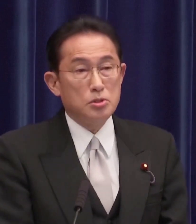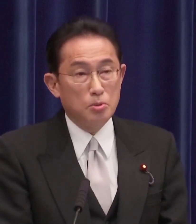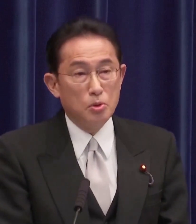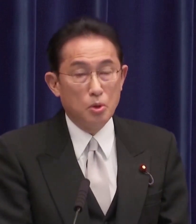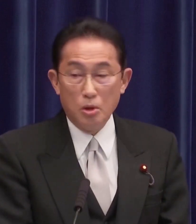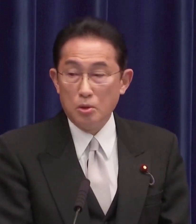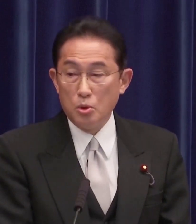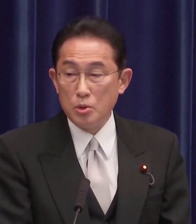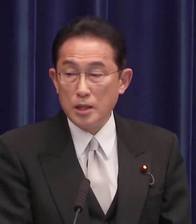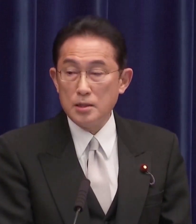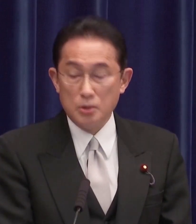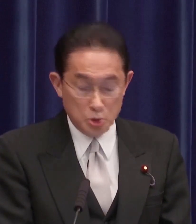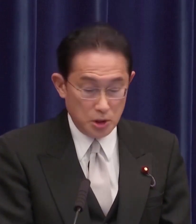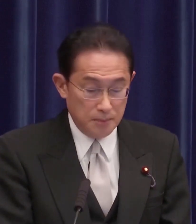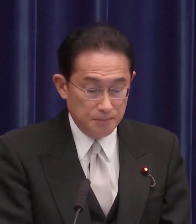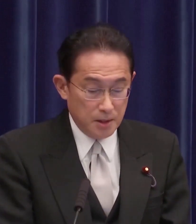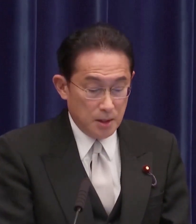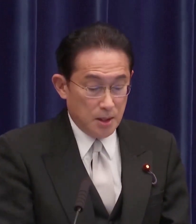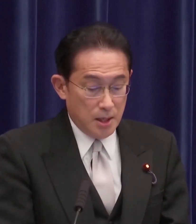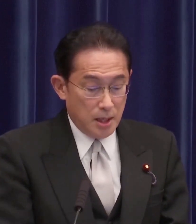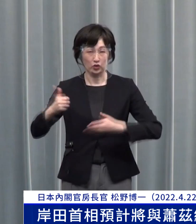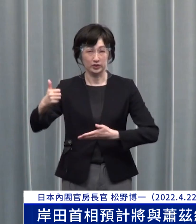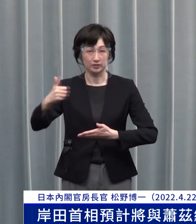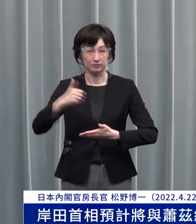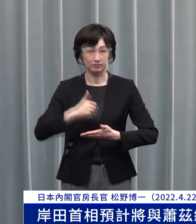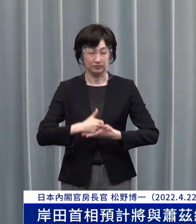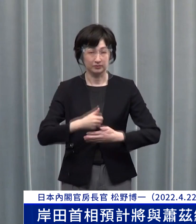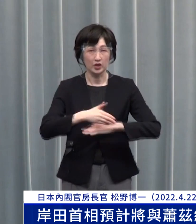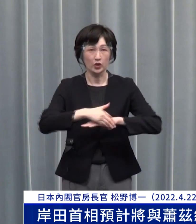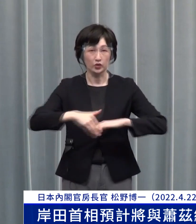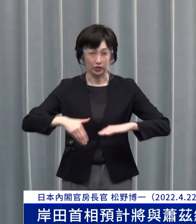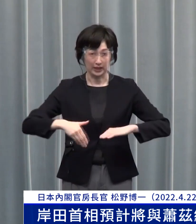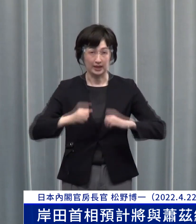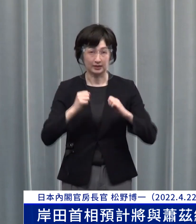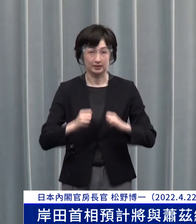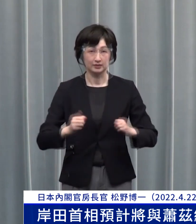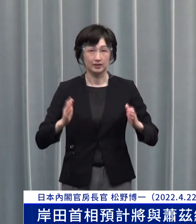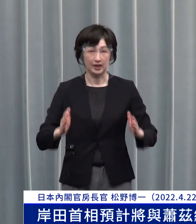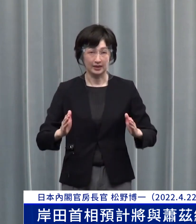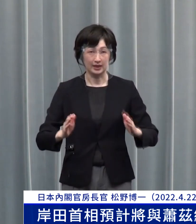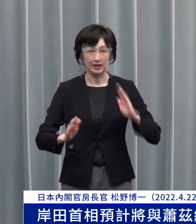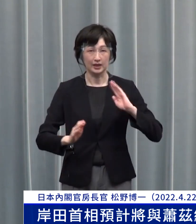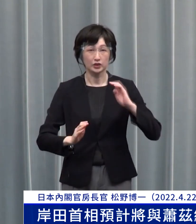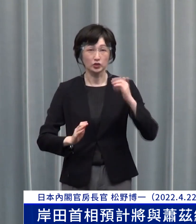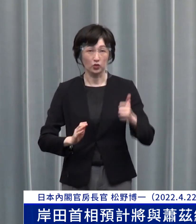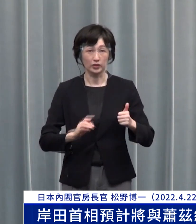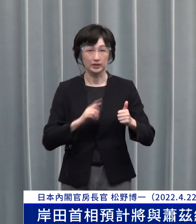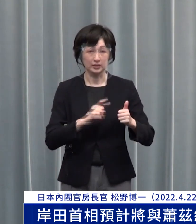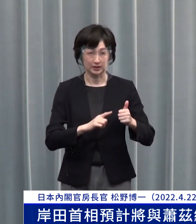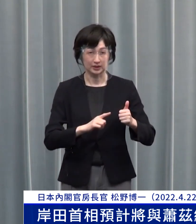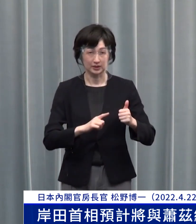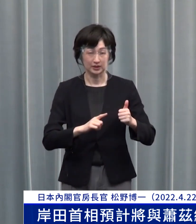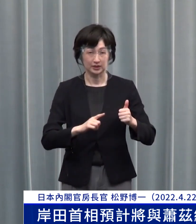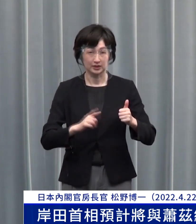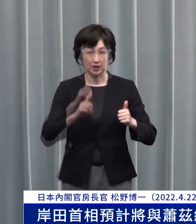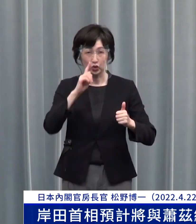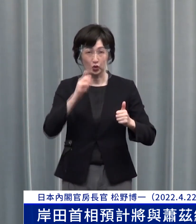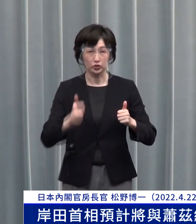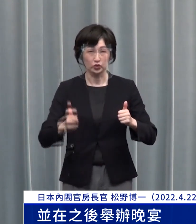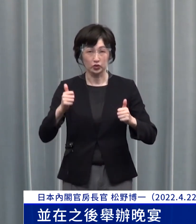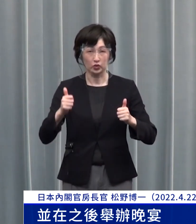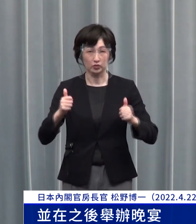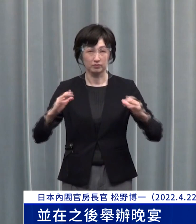峰会及俄乌局势进行讨论。 滞在中、岸田総理はショルツ首相と会談を行